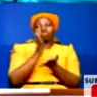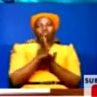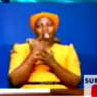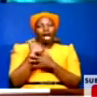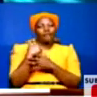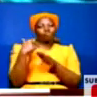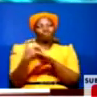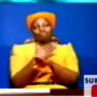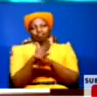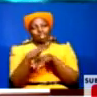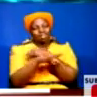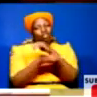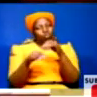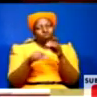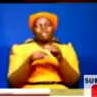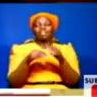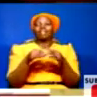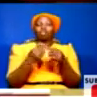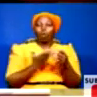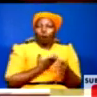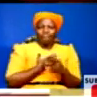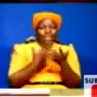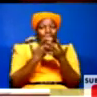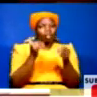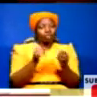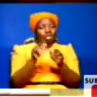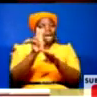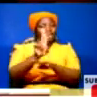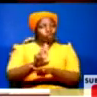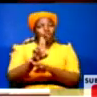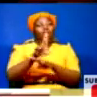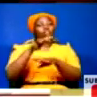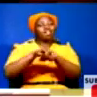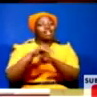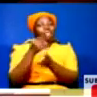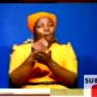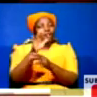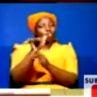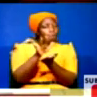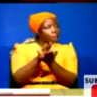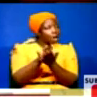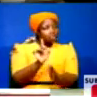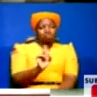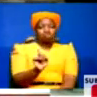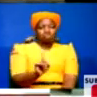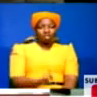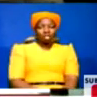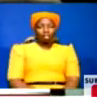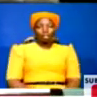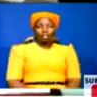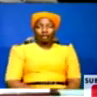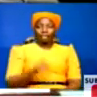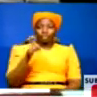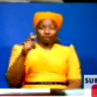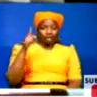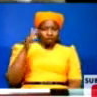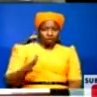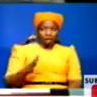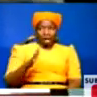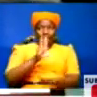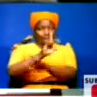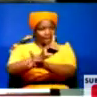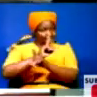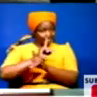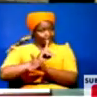kumiliki vifaa ambavyo vinadaiwa kutumiwa kupata pesa kutoka kwa benki hiyo. Mawakili wa upande wa utetezi